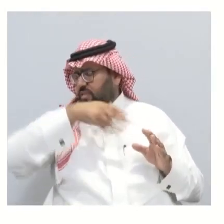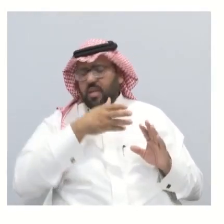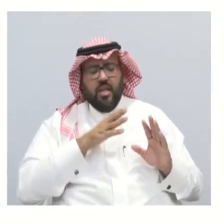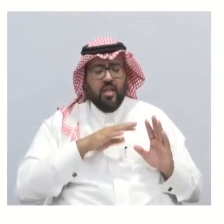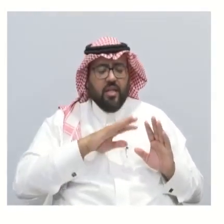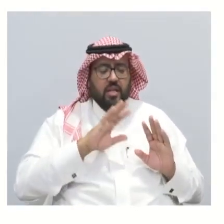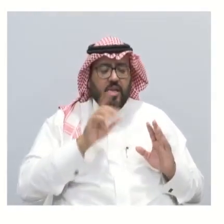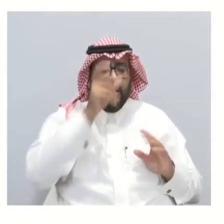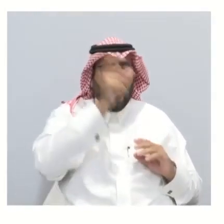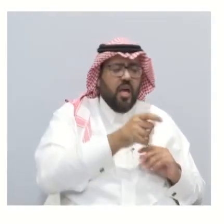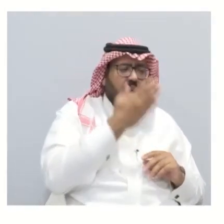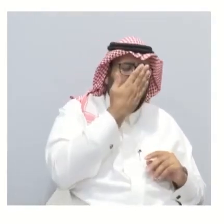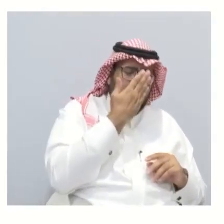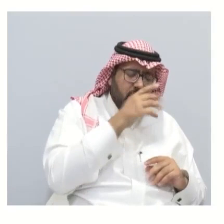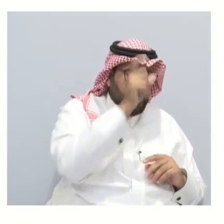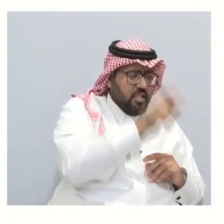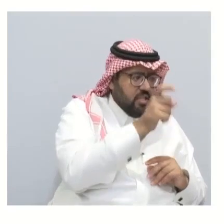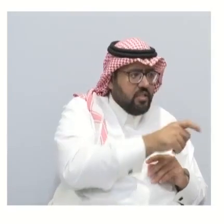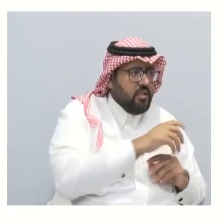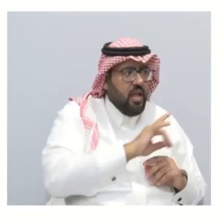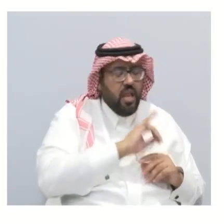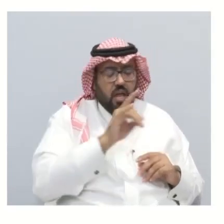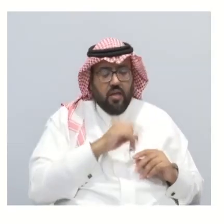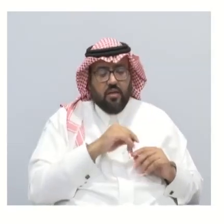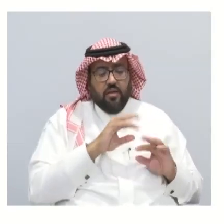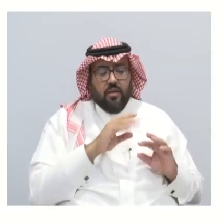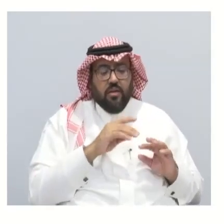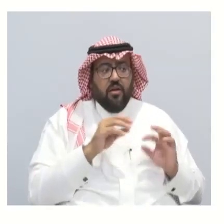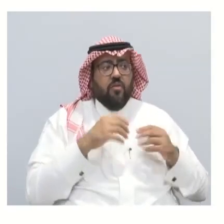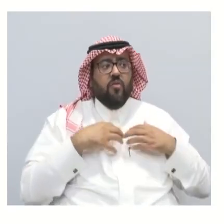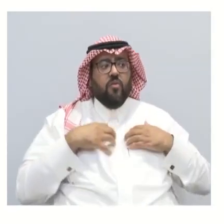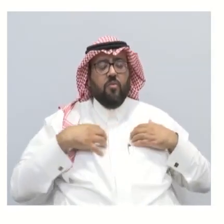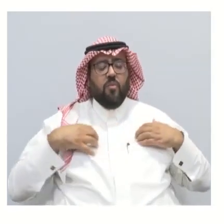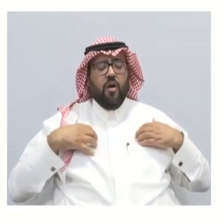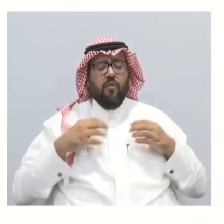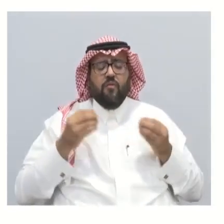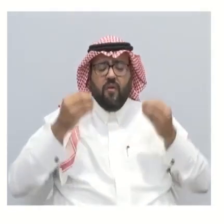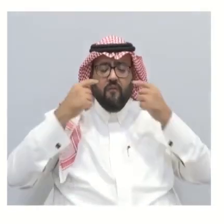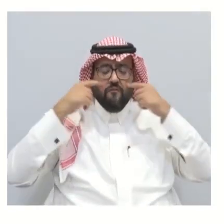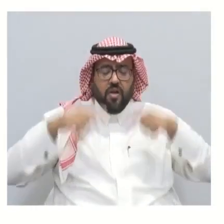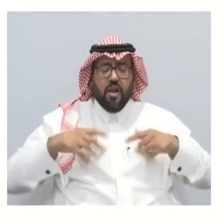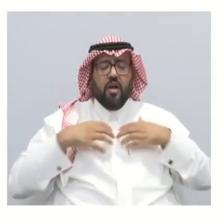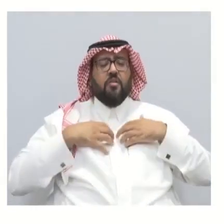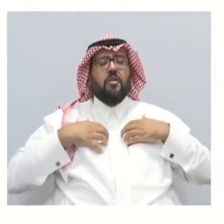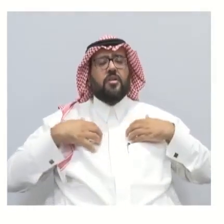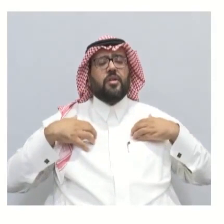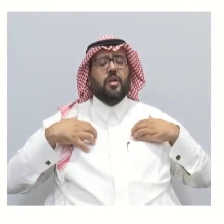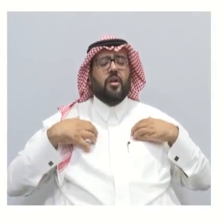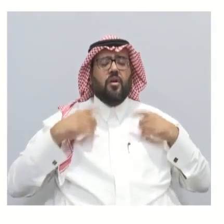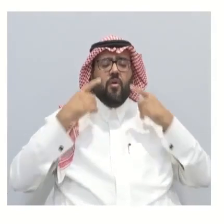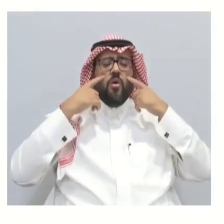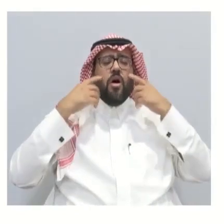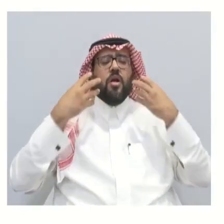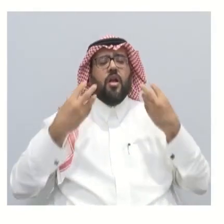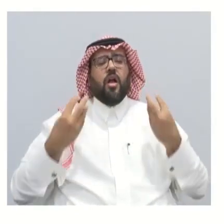عباده ما سواه فان اللذه والفرحه والنعيم التام انما هو في